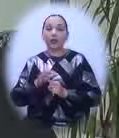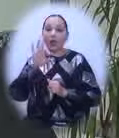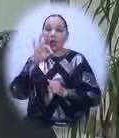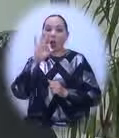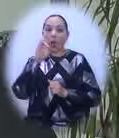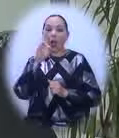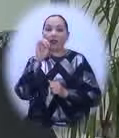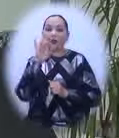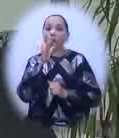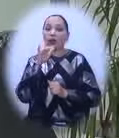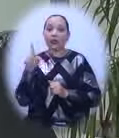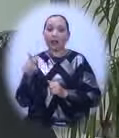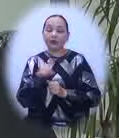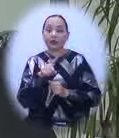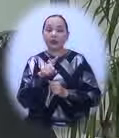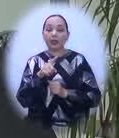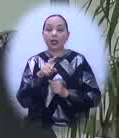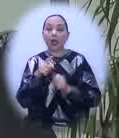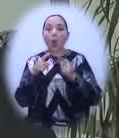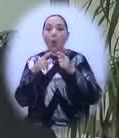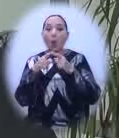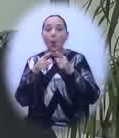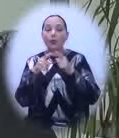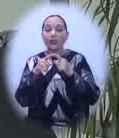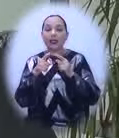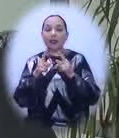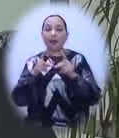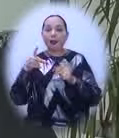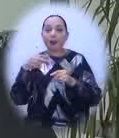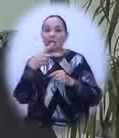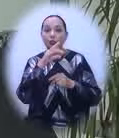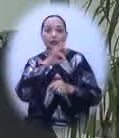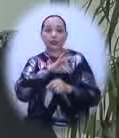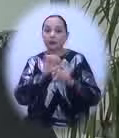Akantovka davrida o'tkir tig'li qaychilar qattiqan man etiladi.